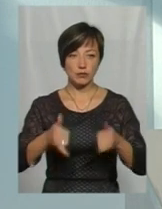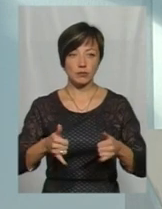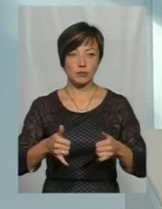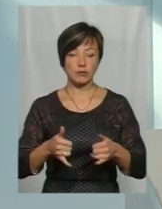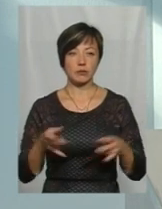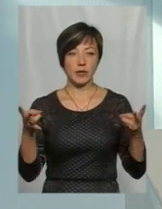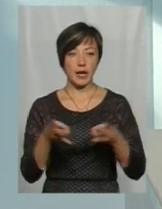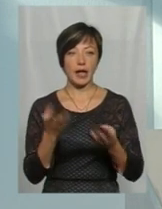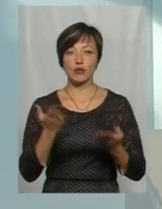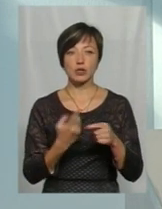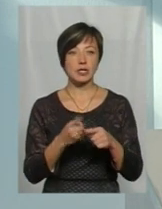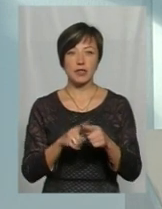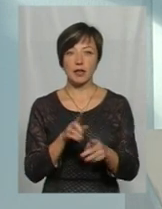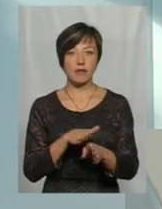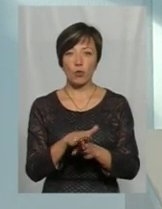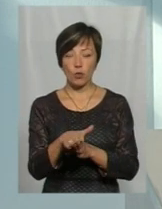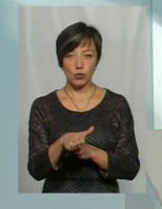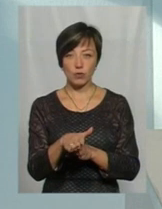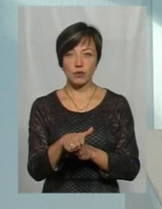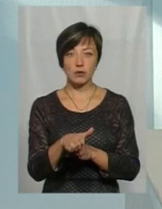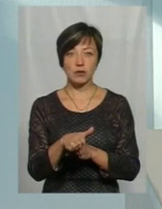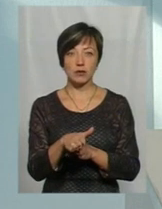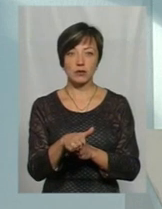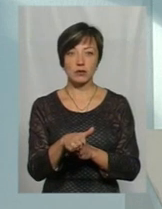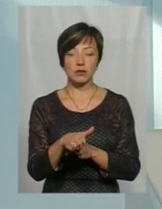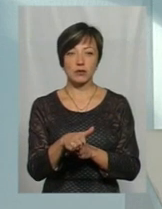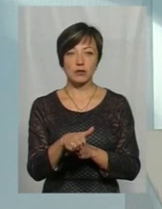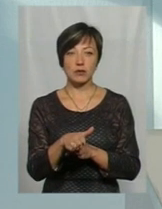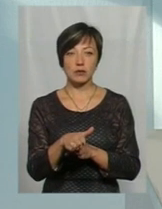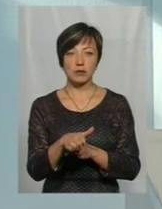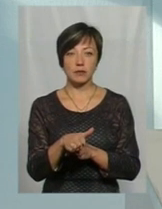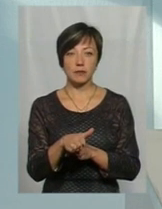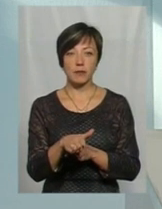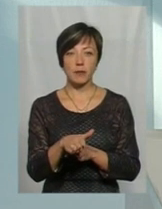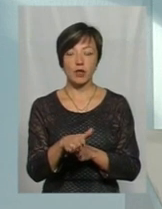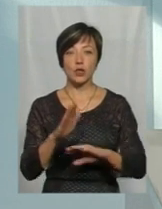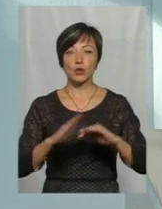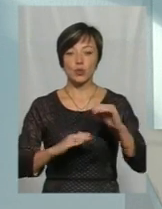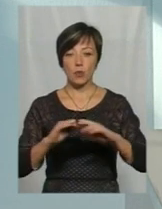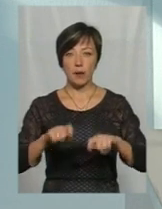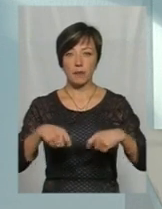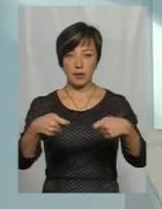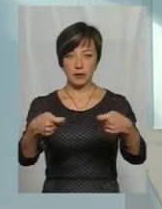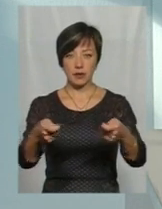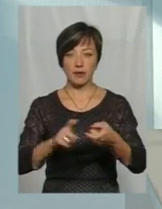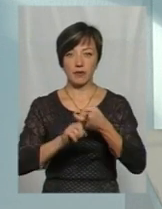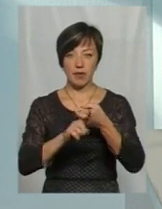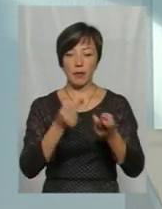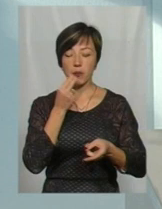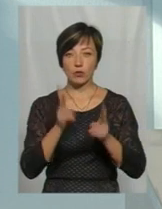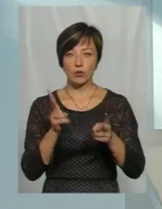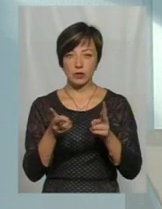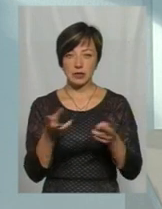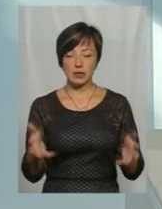кип'ятком. Якщо це не витримувалось, так, з рук переносилось на